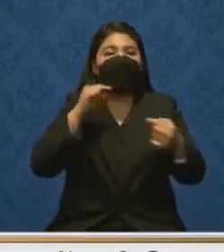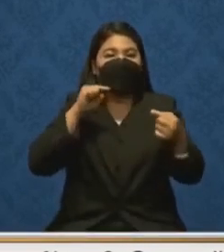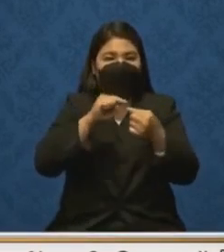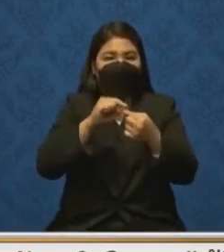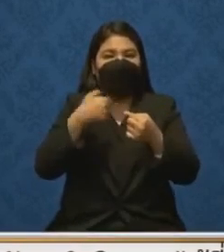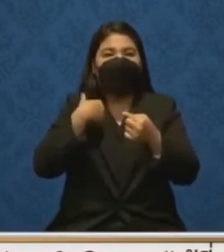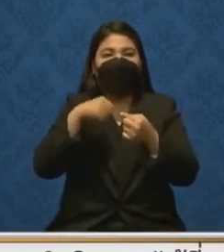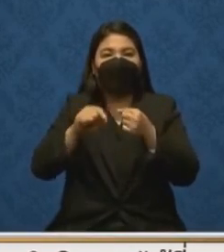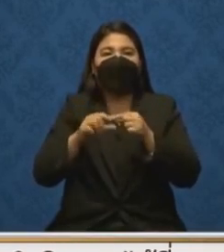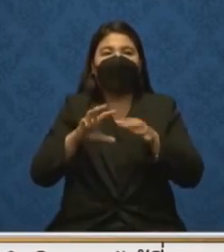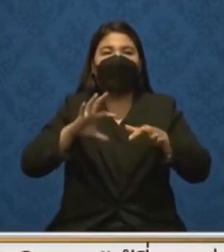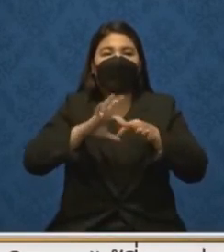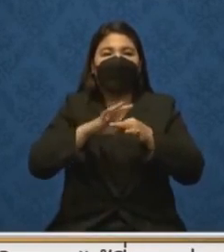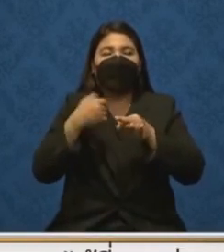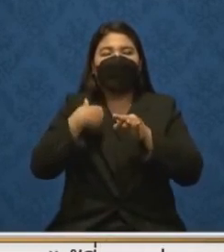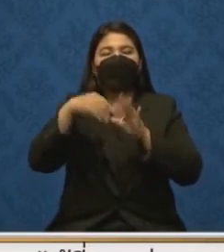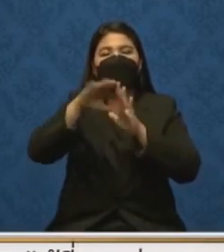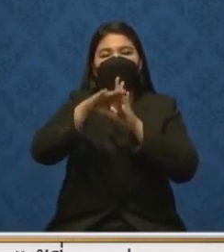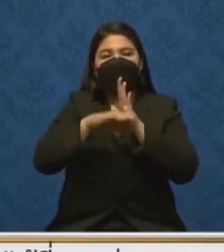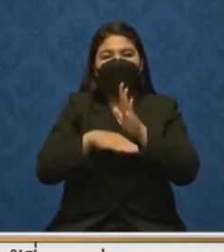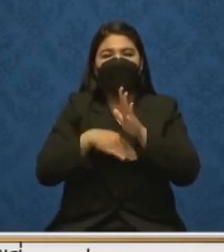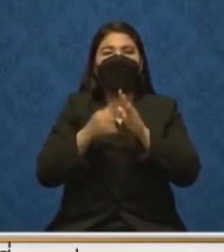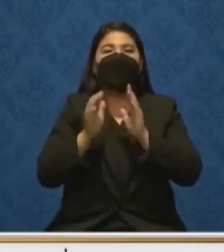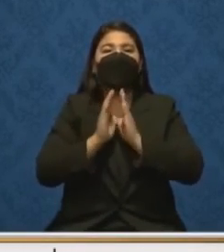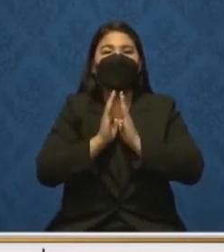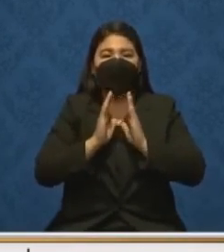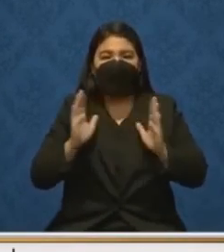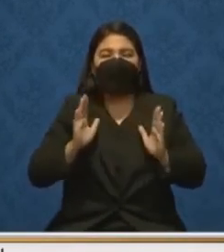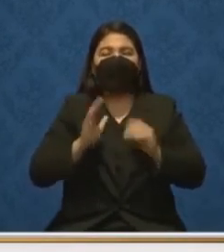นี้ในภาคปริบัติ อย่างไรบ้างขอบคณท่ประธานครัขบคุณท่านรองในกำถ